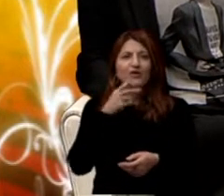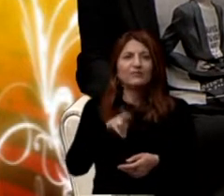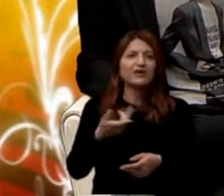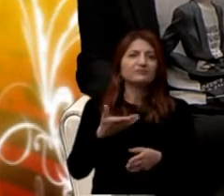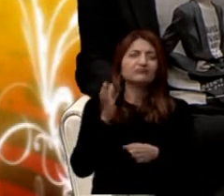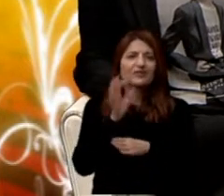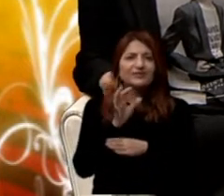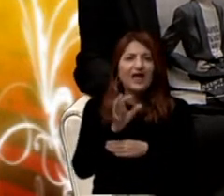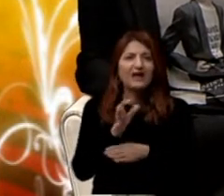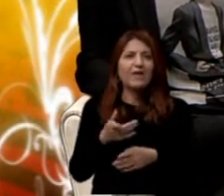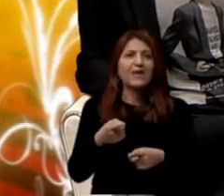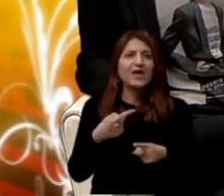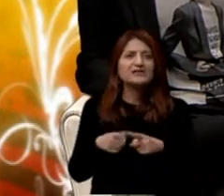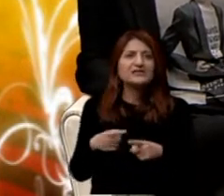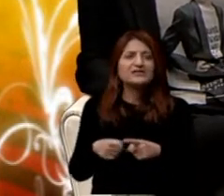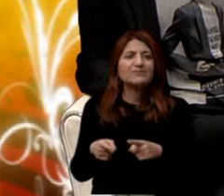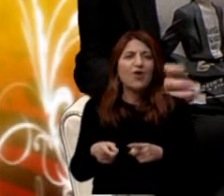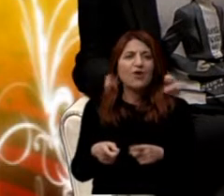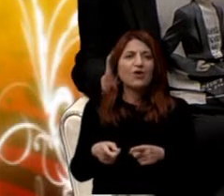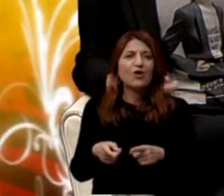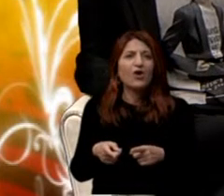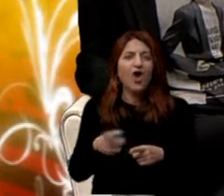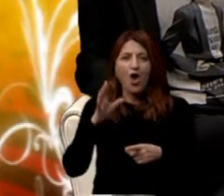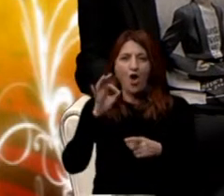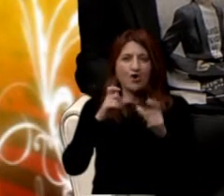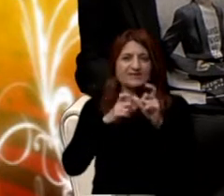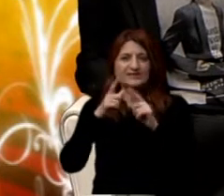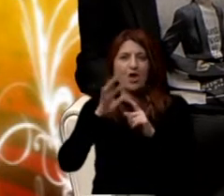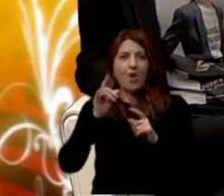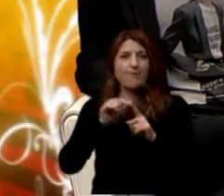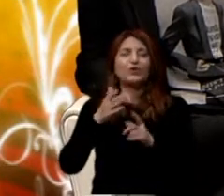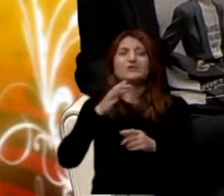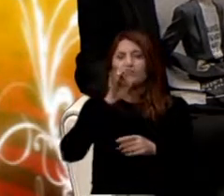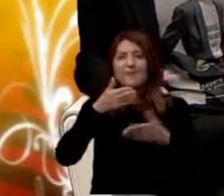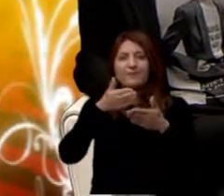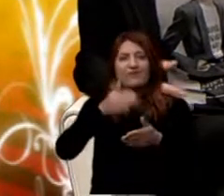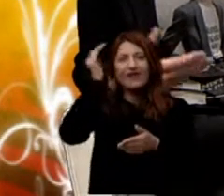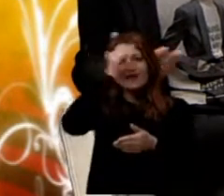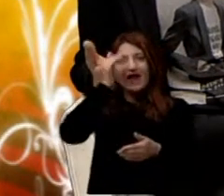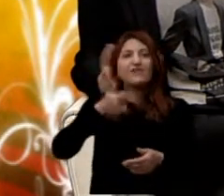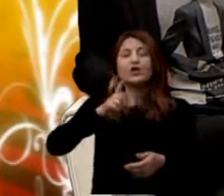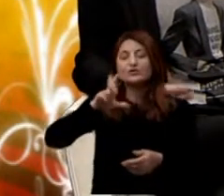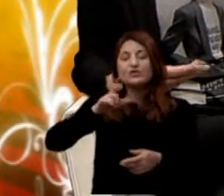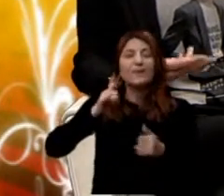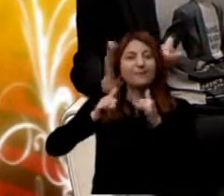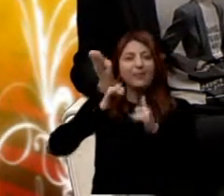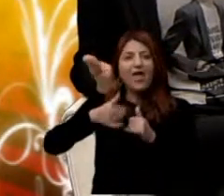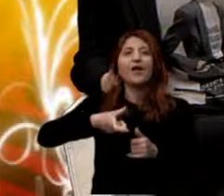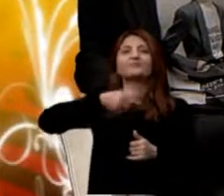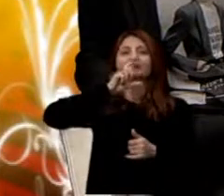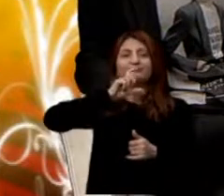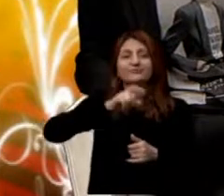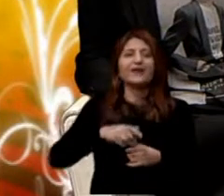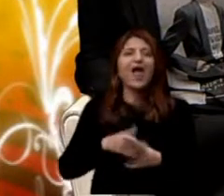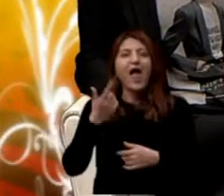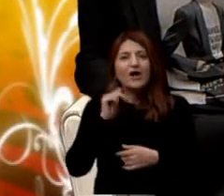terapiji zbog evidentirane osteoporoze, obično je preporuka na večer. Ili čaša mlijeka, isto tako. Da. Ali